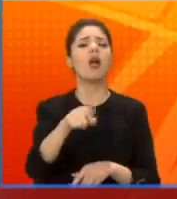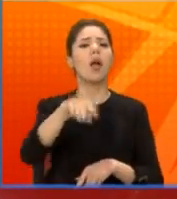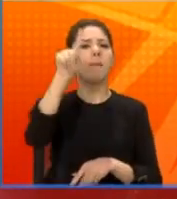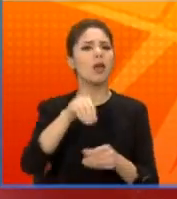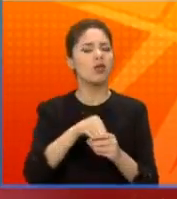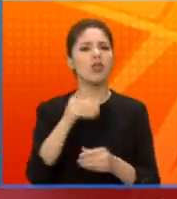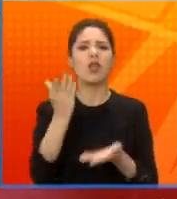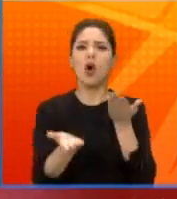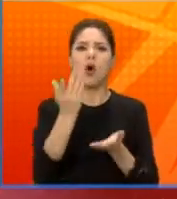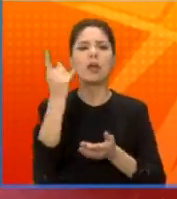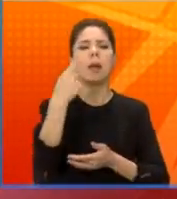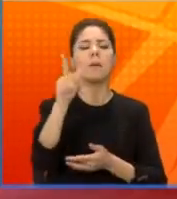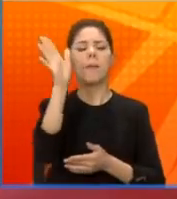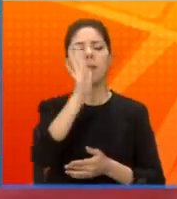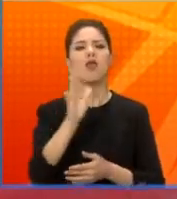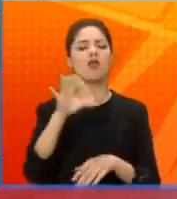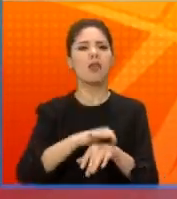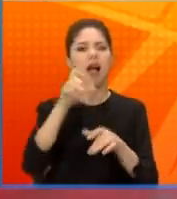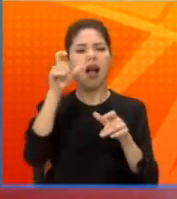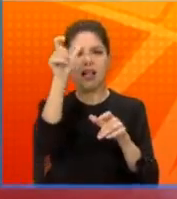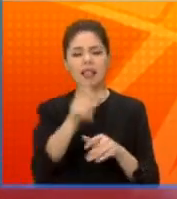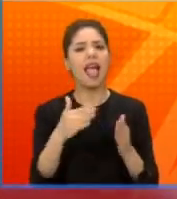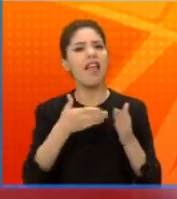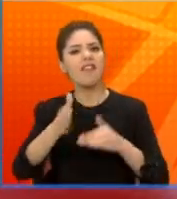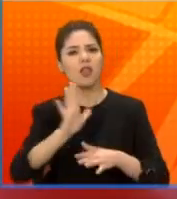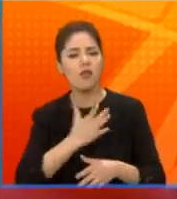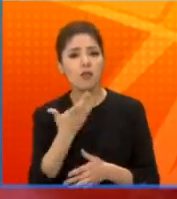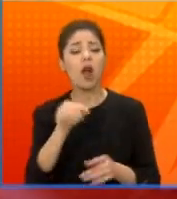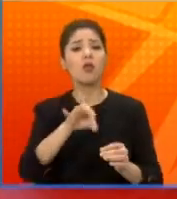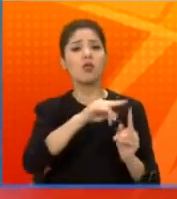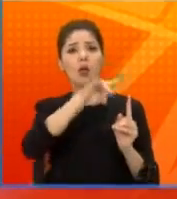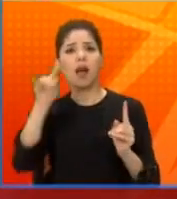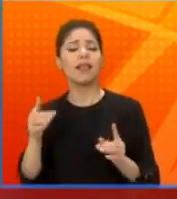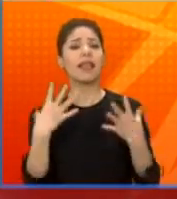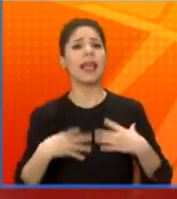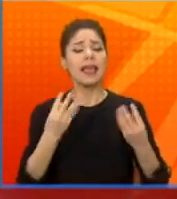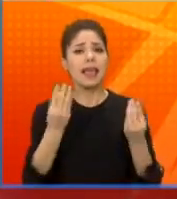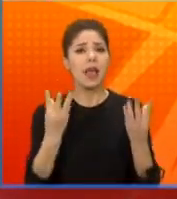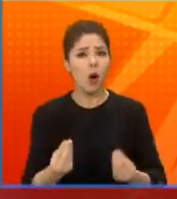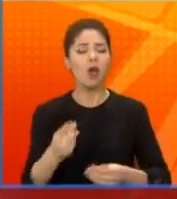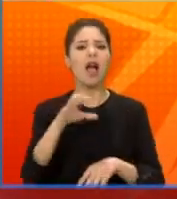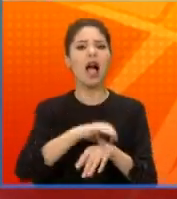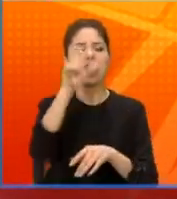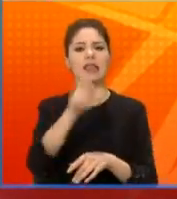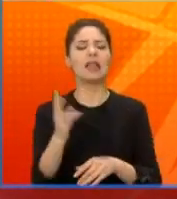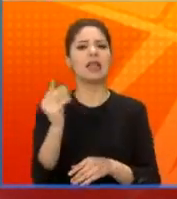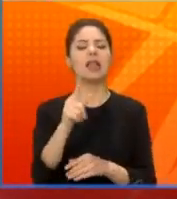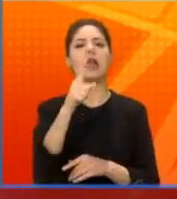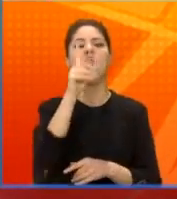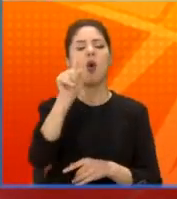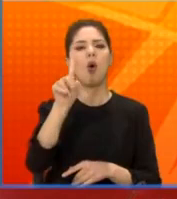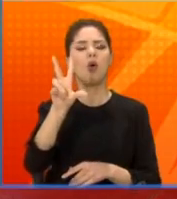ortalama 1500'e yakın hasta taburcu oluyor hastanelerden. Şu ana dek iyileşen hasta sayımız 13 bini geçmiş